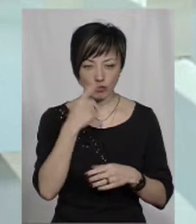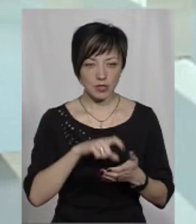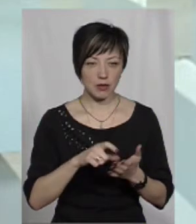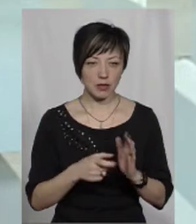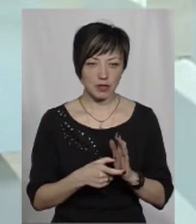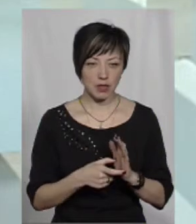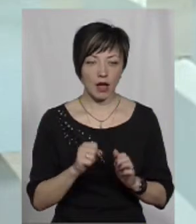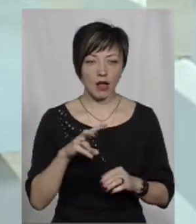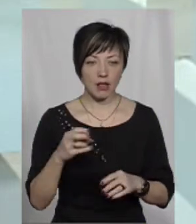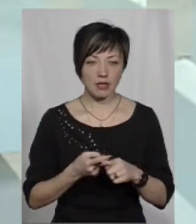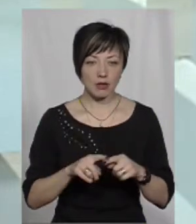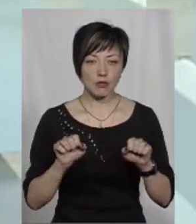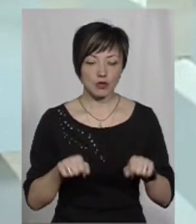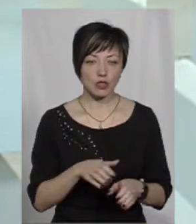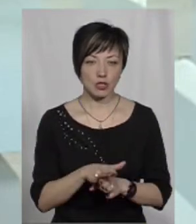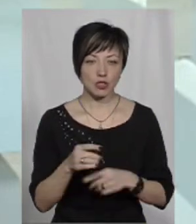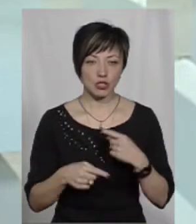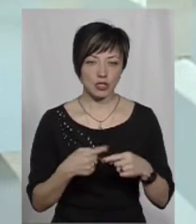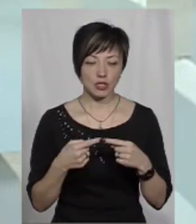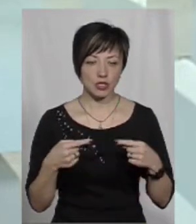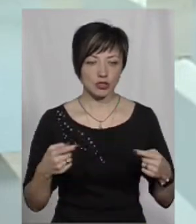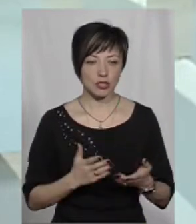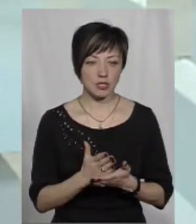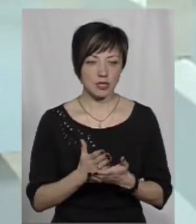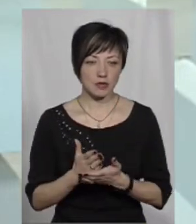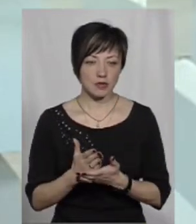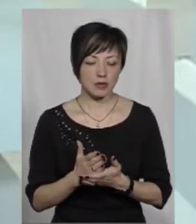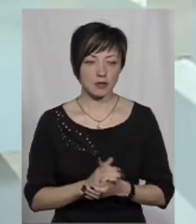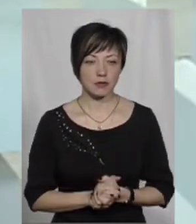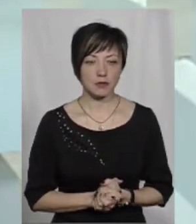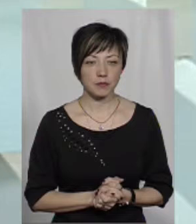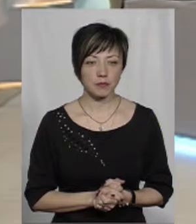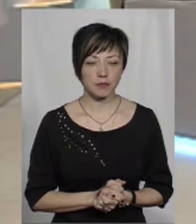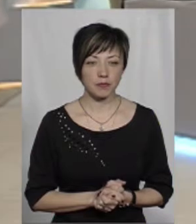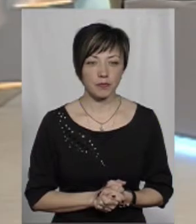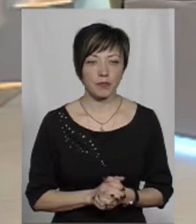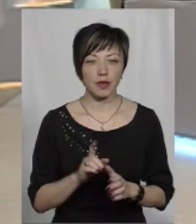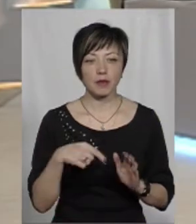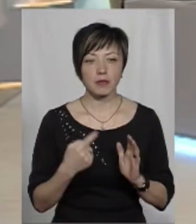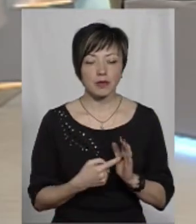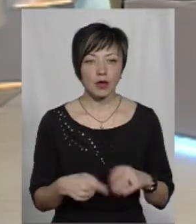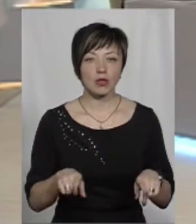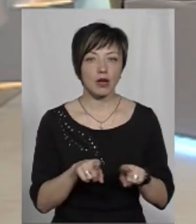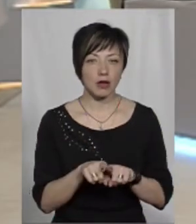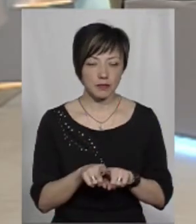особистий кабінет. Так. Але це можна здійснити через інші сервіси. Тоді я вас запитаю от